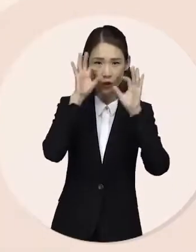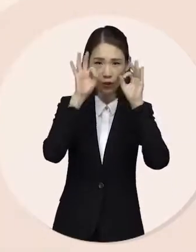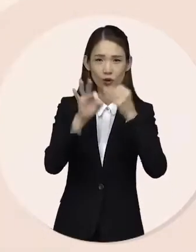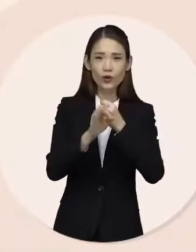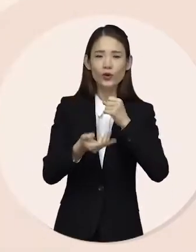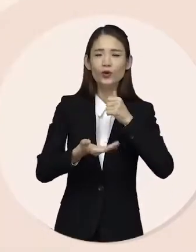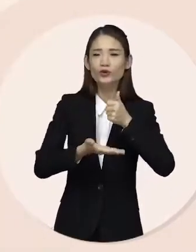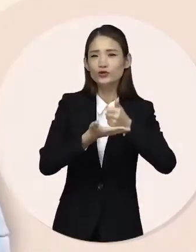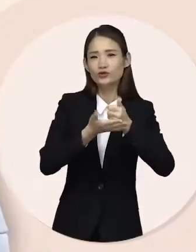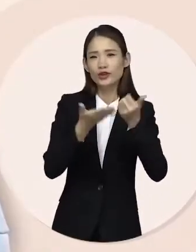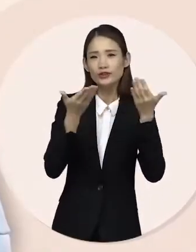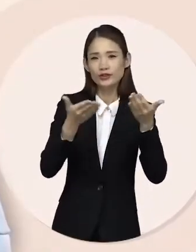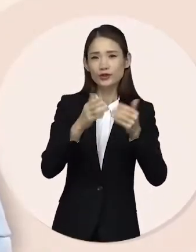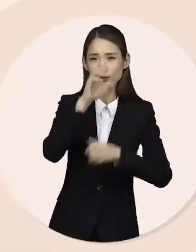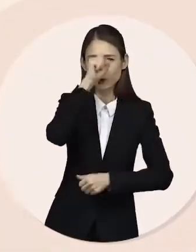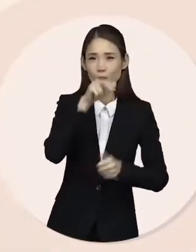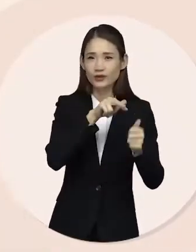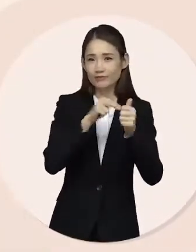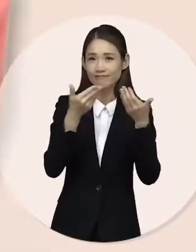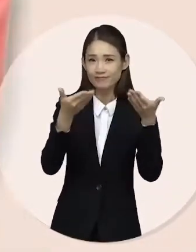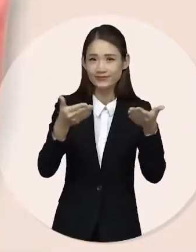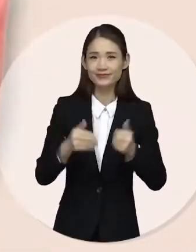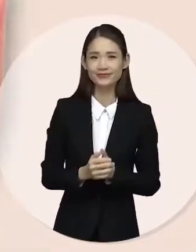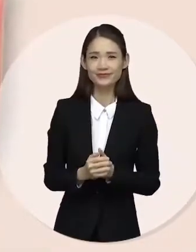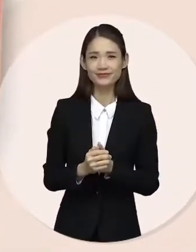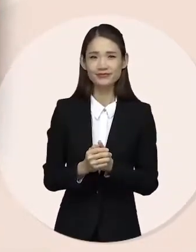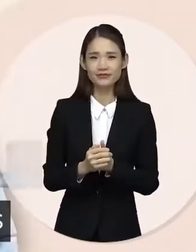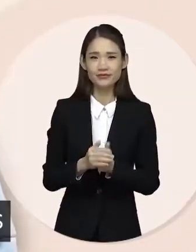꼭 추천합니다. 맞아요. 이게 꿀팁.